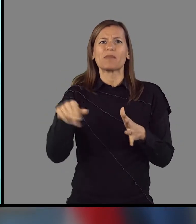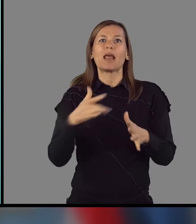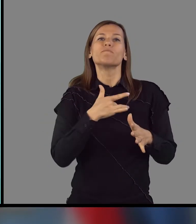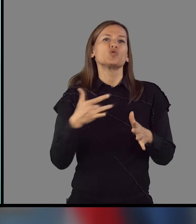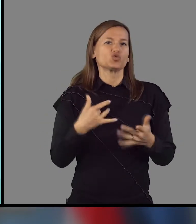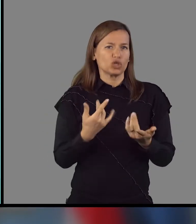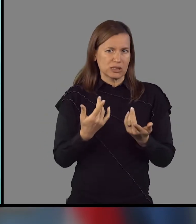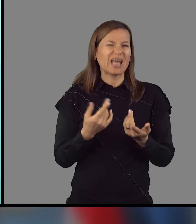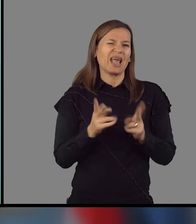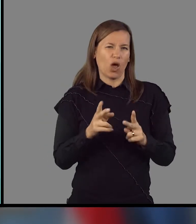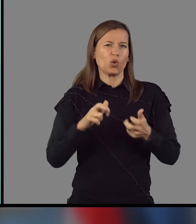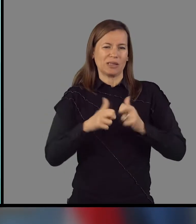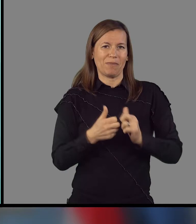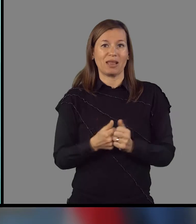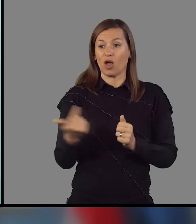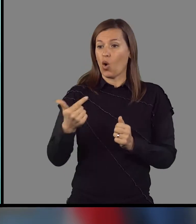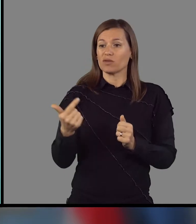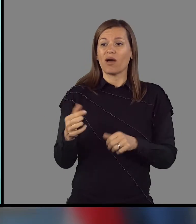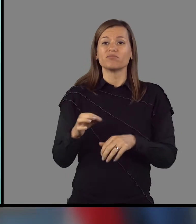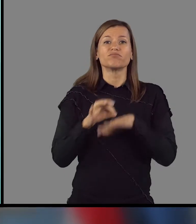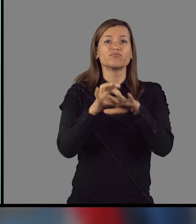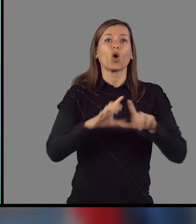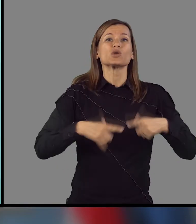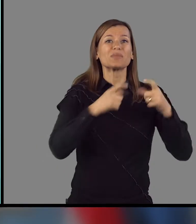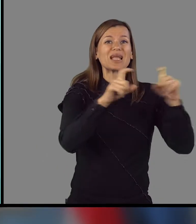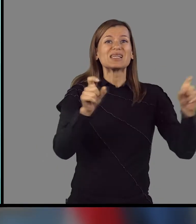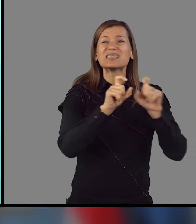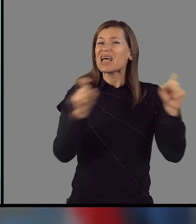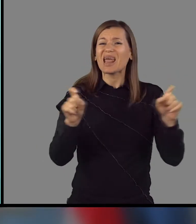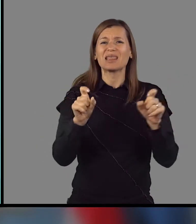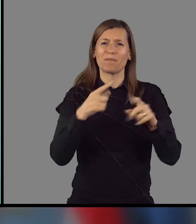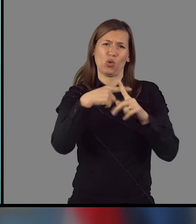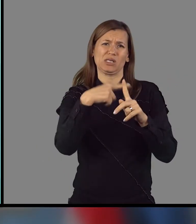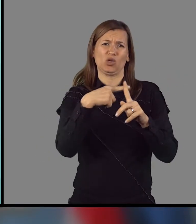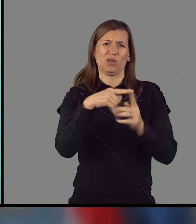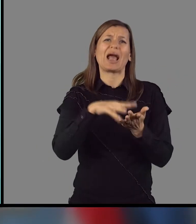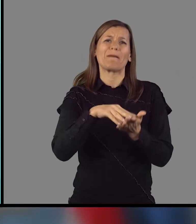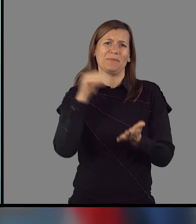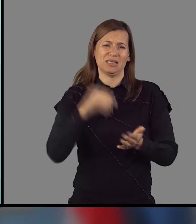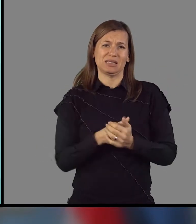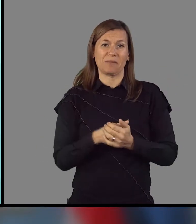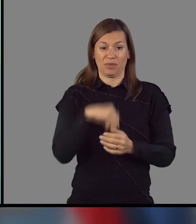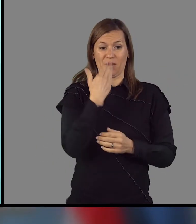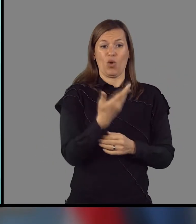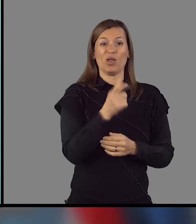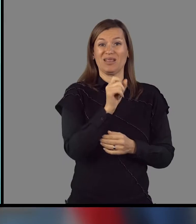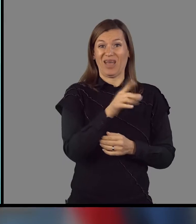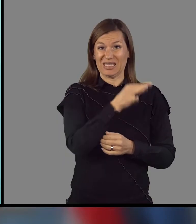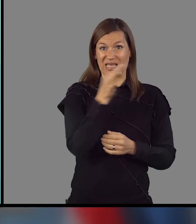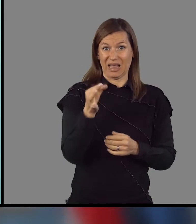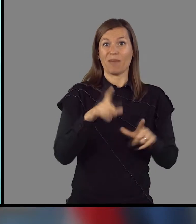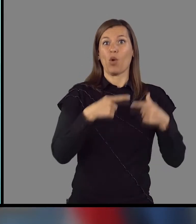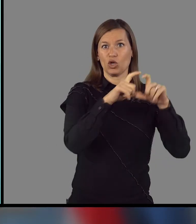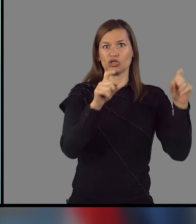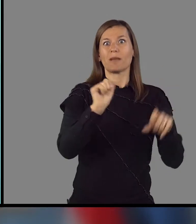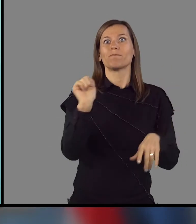je recimo tisti zaplet lahko. Se pravi, hospitalizirana sta bila zgolj zaradi tega pozitivnega brisa. V bolnišnici so se odločili, da bodo po 12